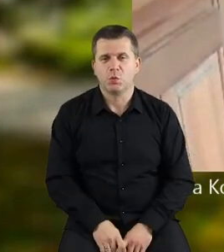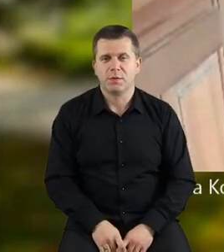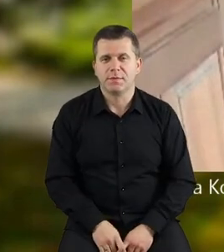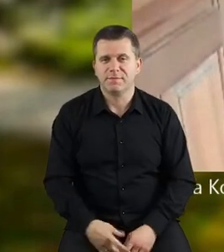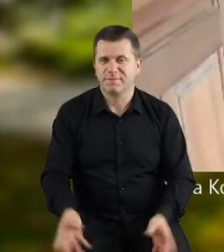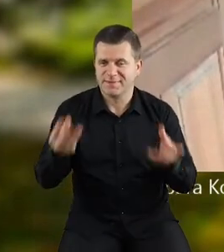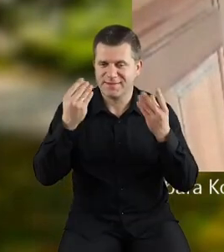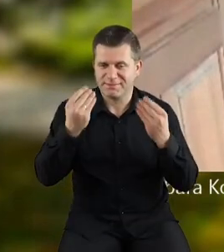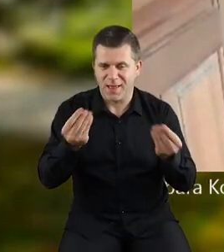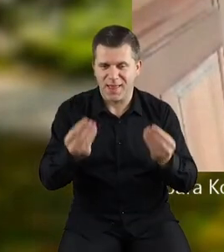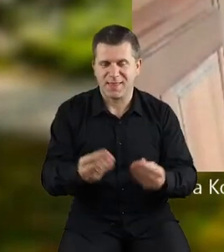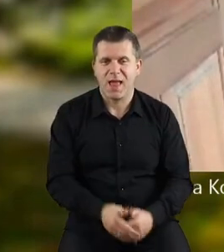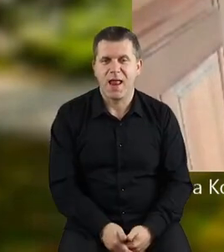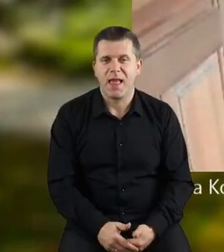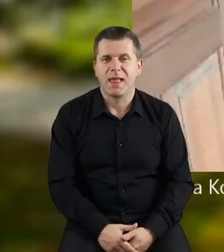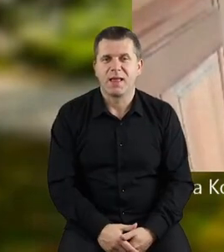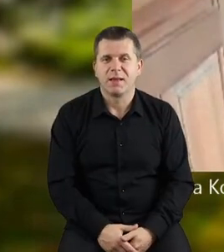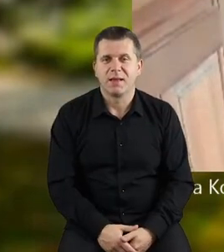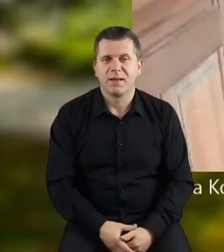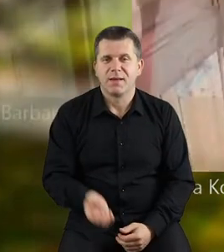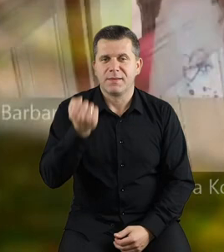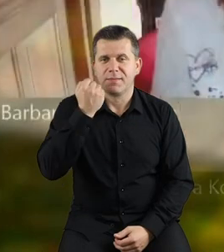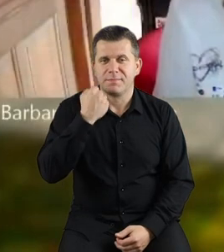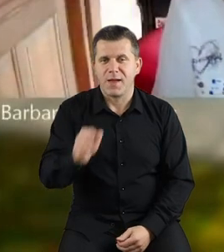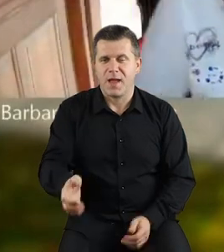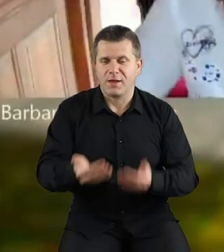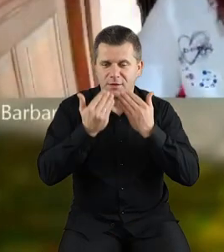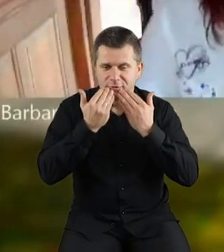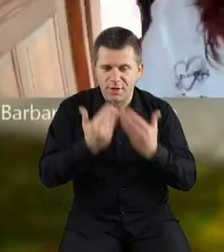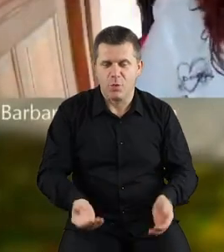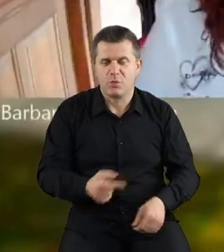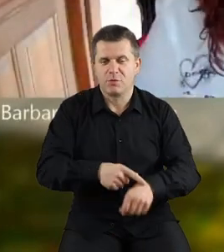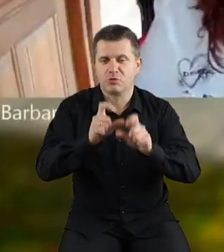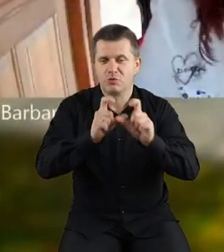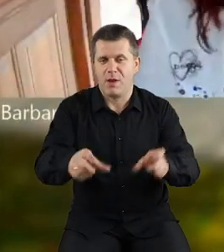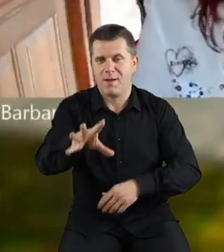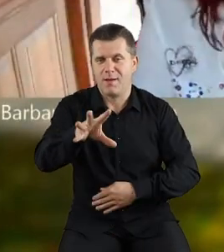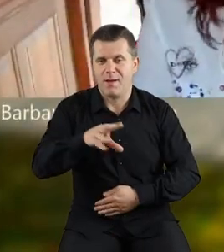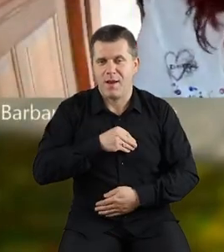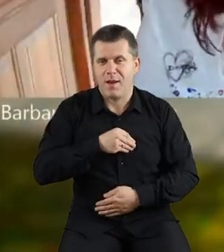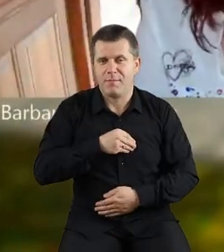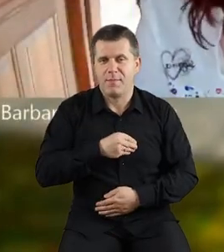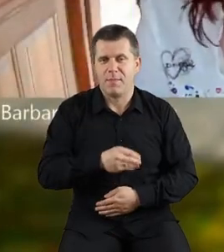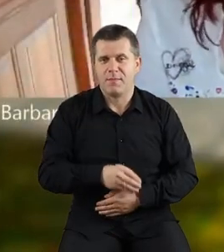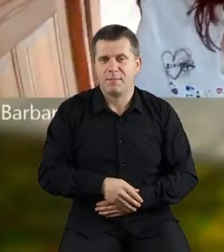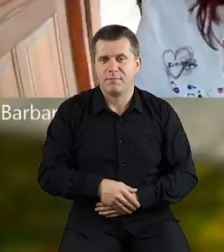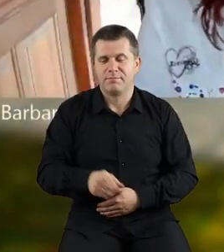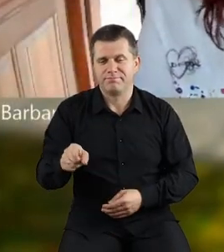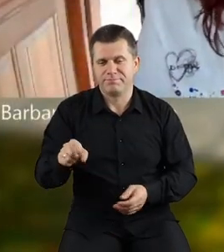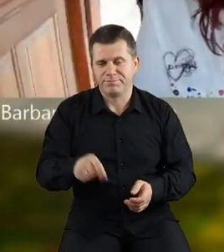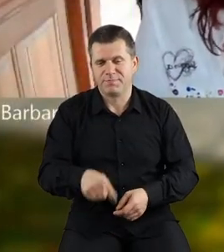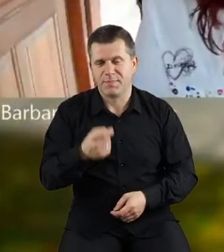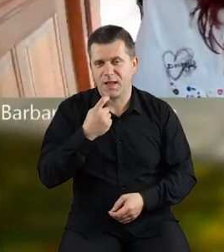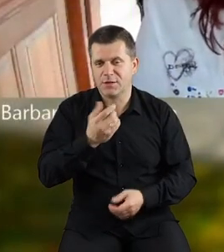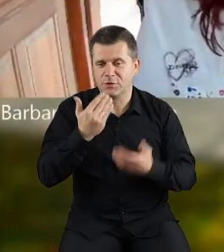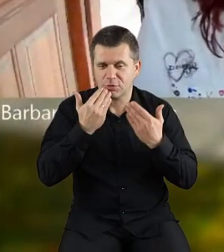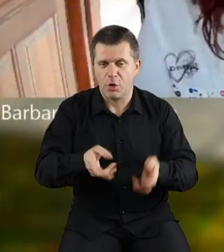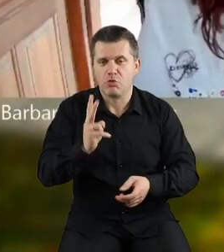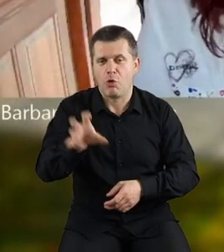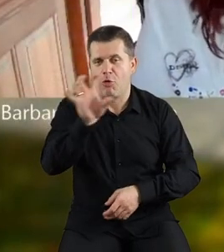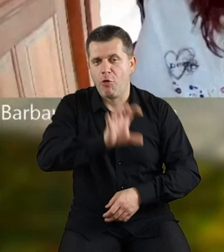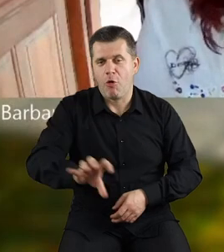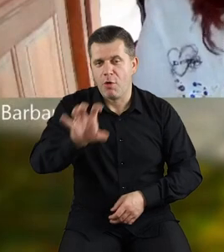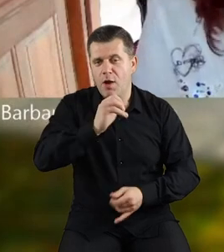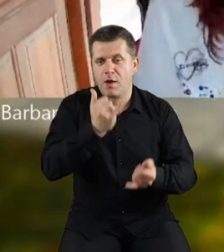związku. Wspaniale. Kolejno. Bardzo ci dziękuję za czas, który spędziłaś z nami. Wybrałaś się wirtualnie do Kielc.